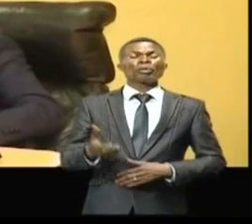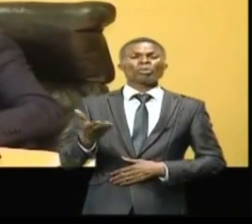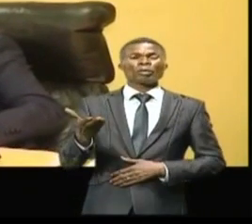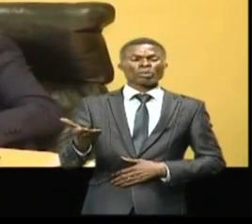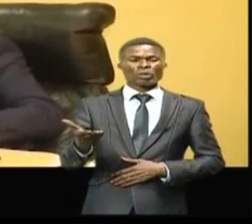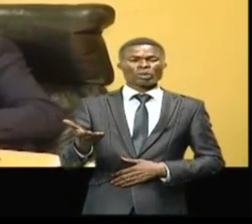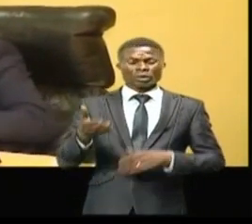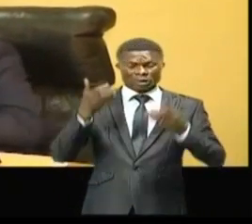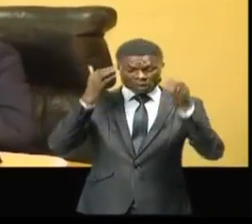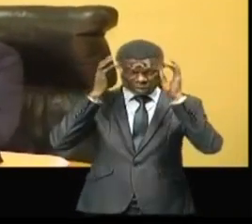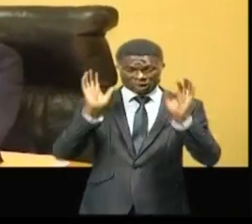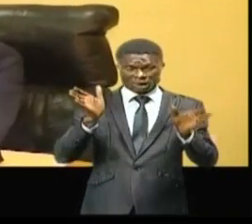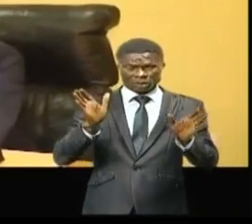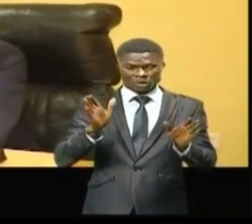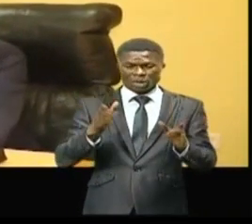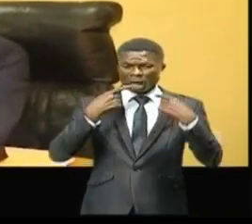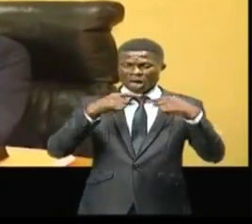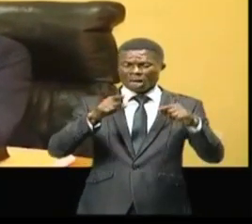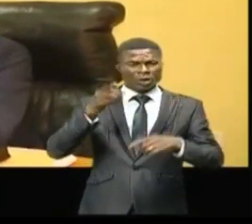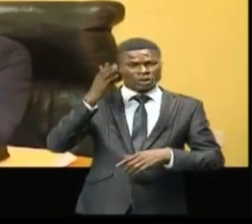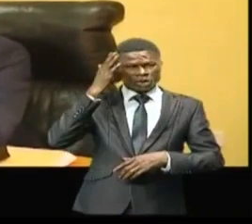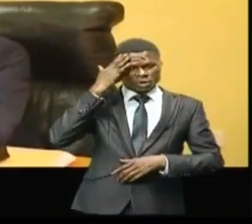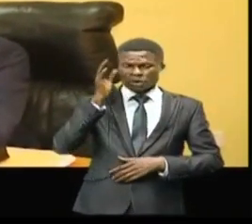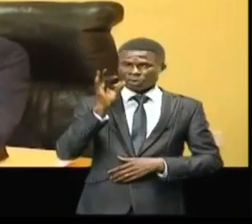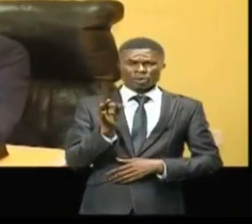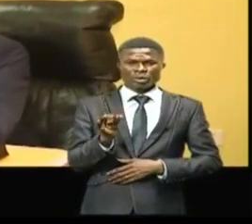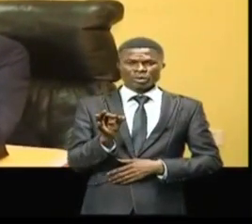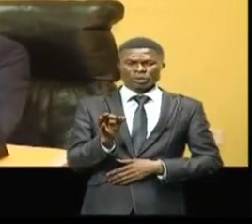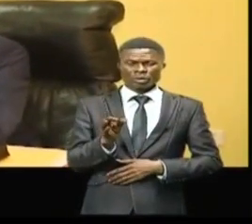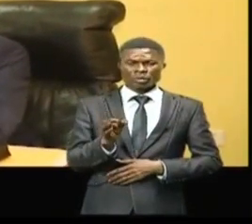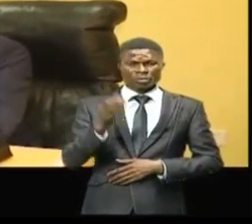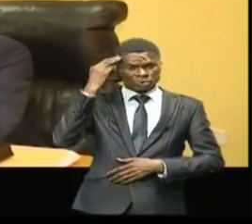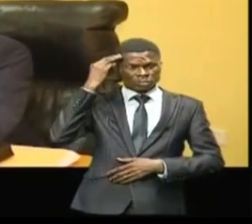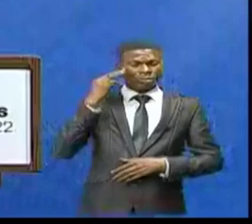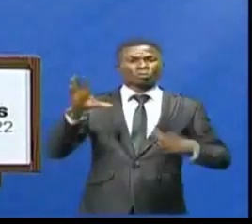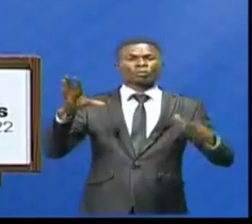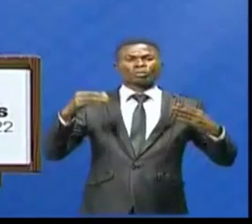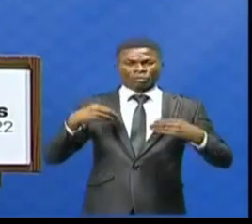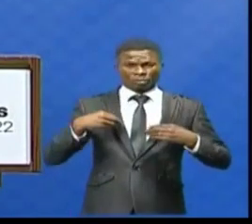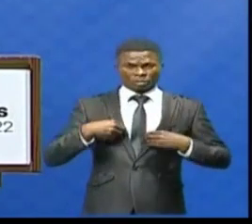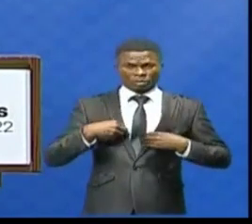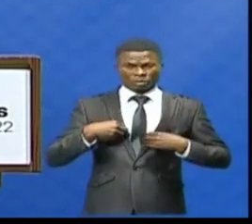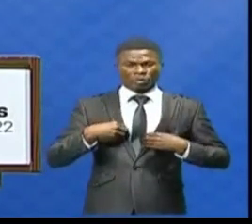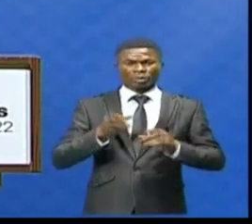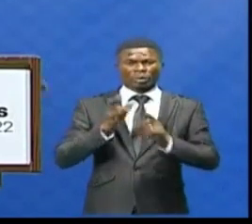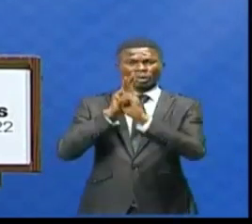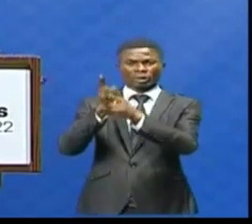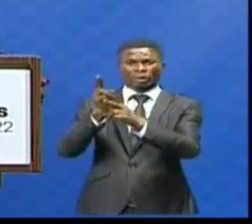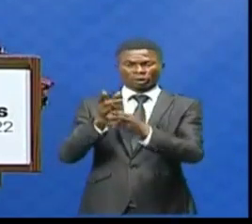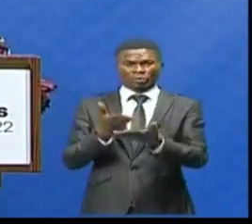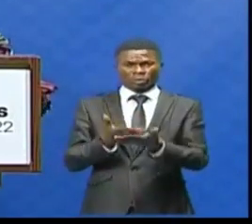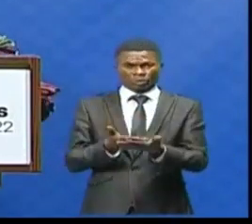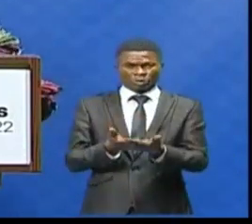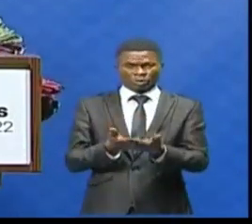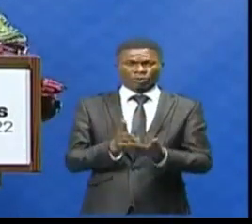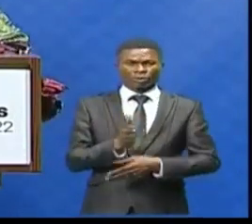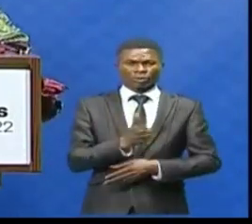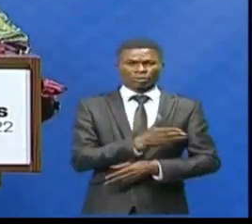déplorable n'est pas encore connu les conseils a pris acte de ces rapports